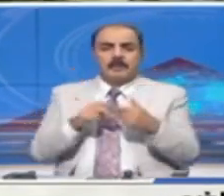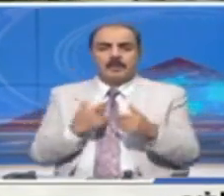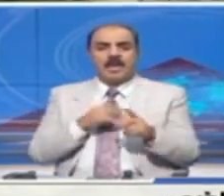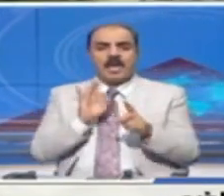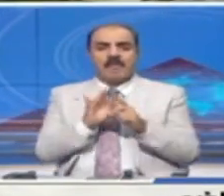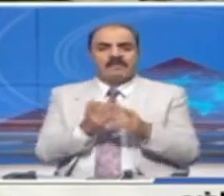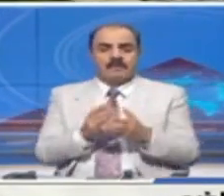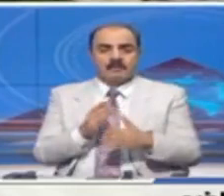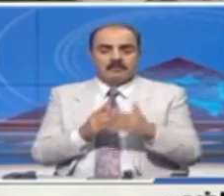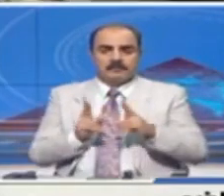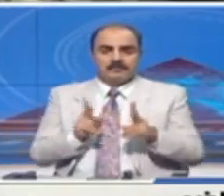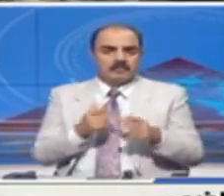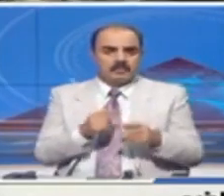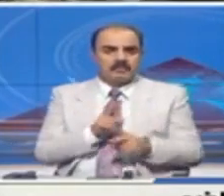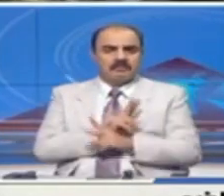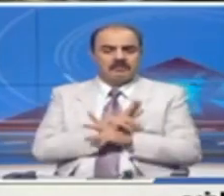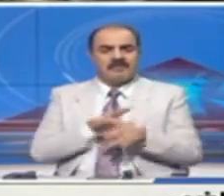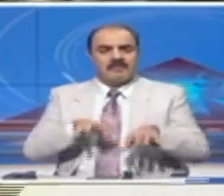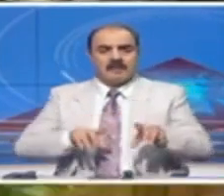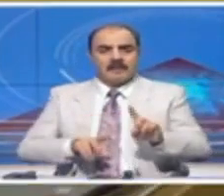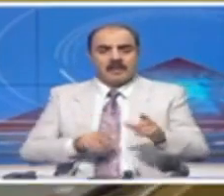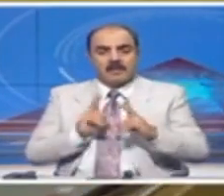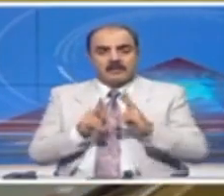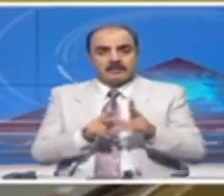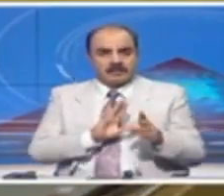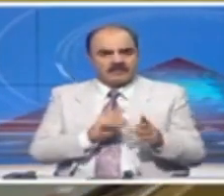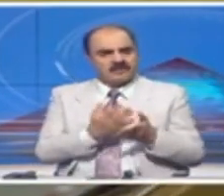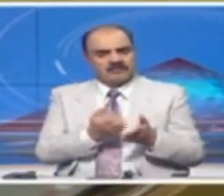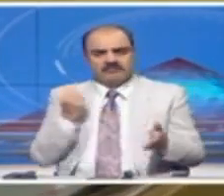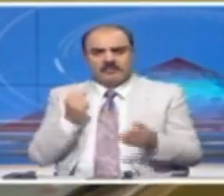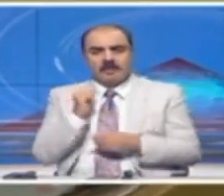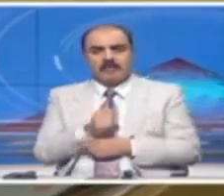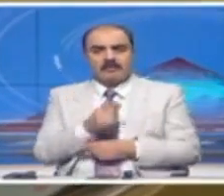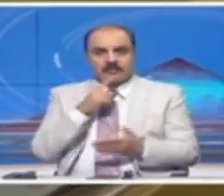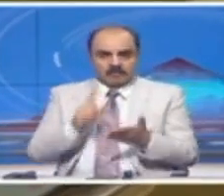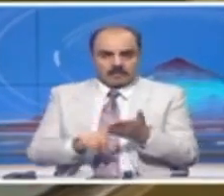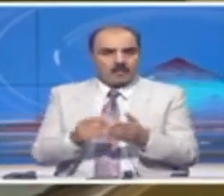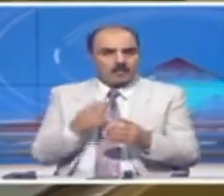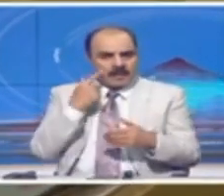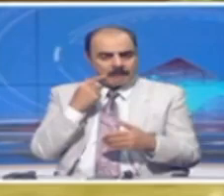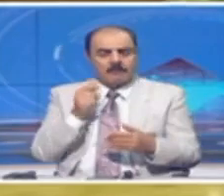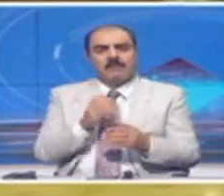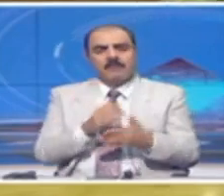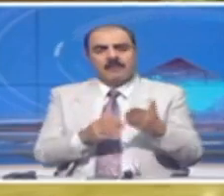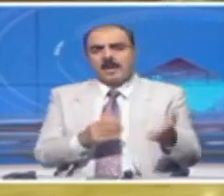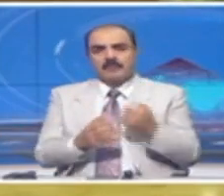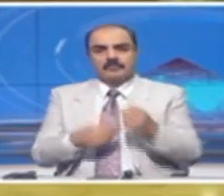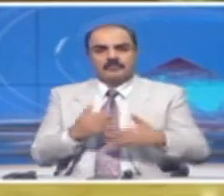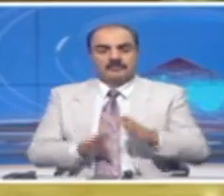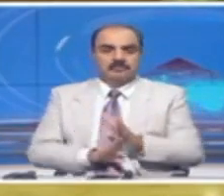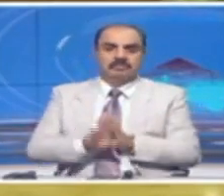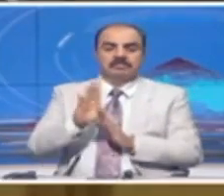ومتابعة معدلة تنفيذ المشروعات المستهدف إقامتها عليها، والوقوف على مدى جدية تنفيذ برامج